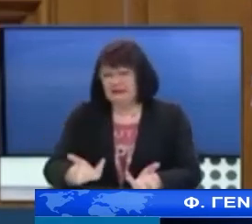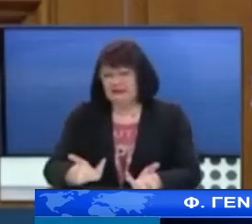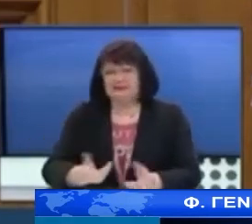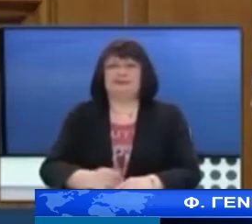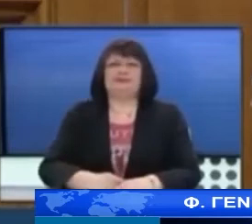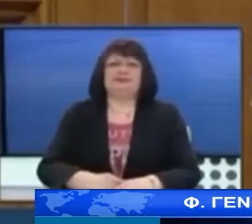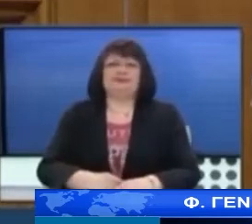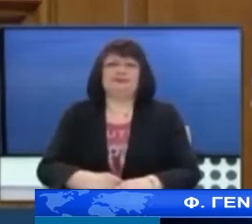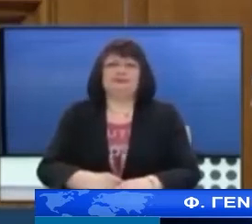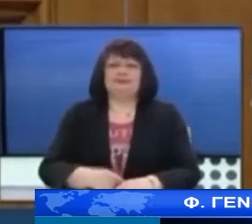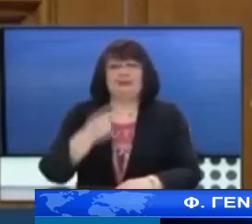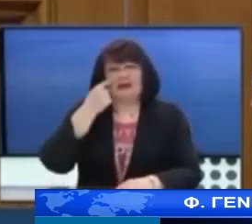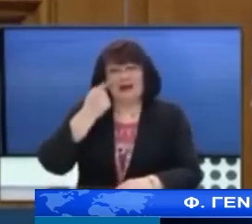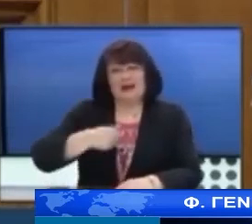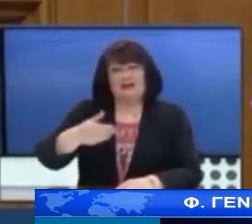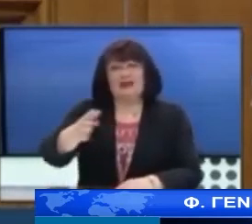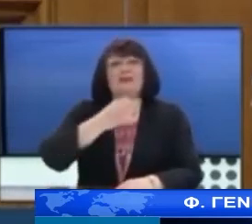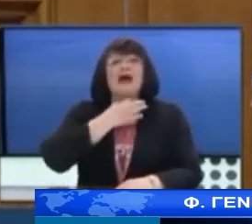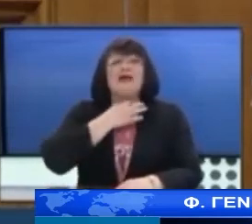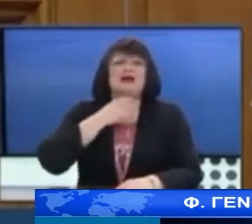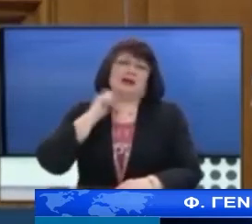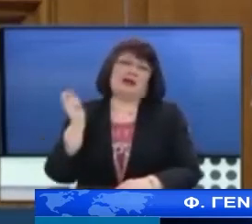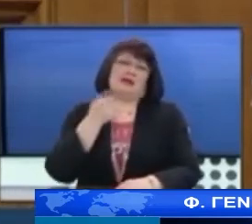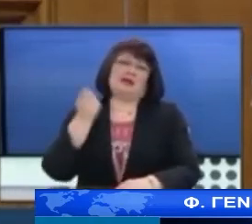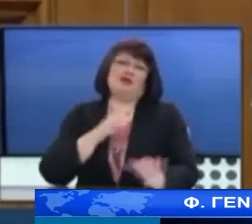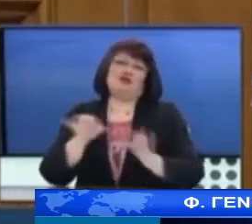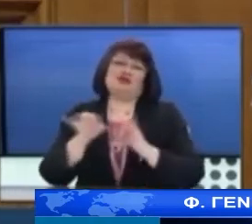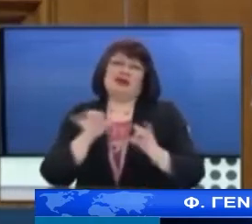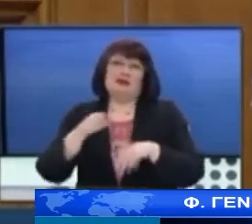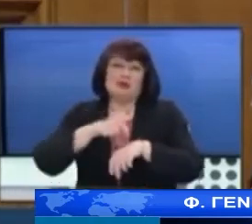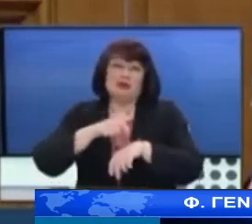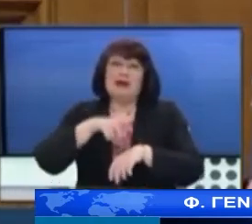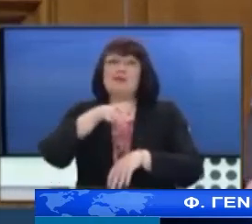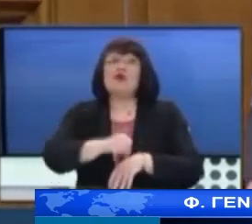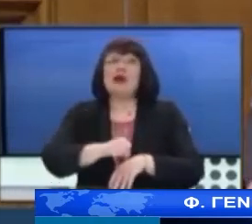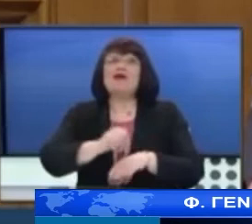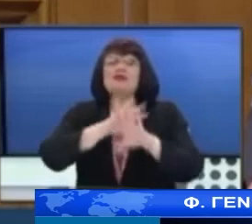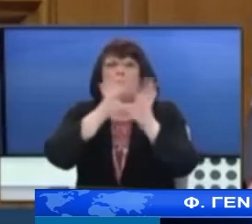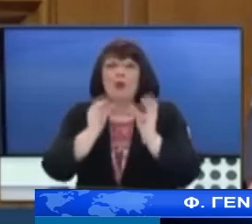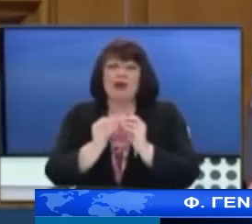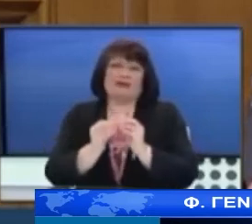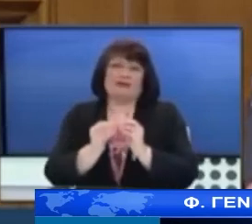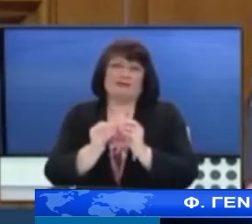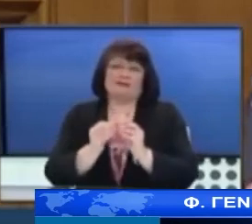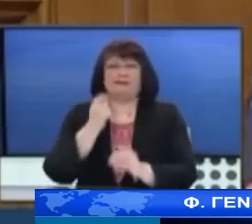έρχεται. Βλέπαμε την ανάγκη για ένα εθνικό σχέδιο για να προλάβουμε όλα αυτά που σήμερα